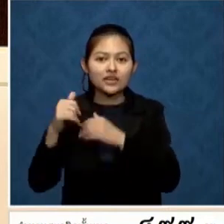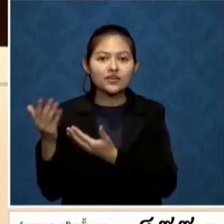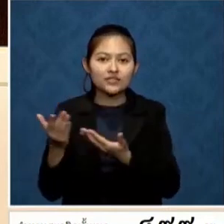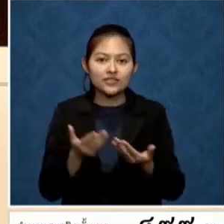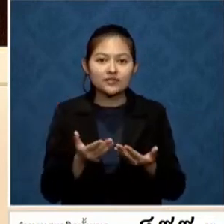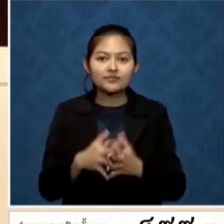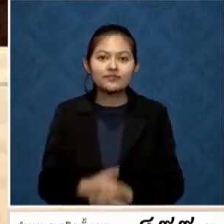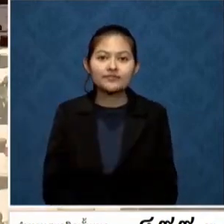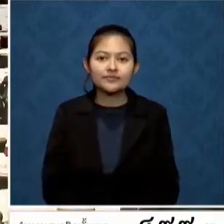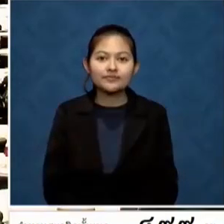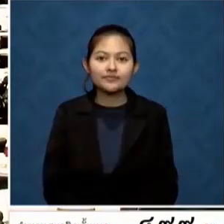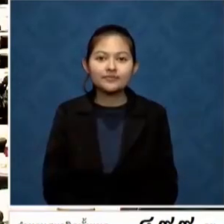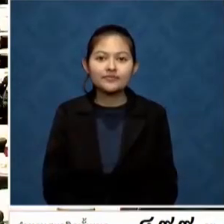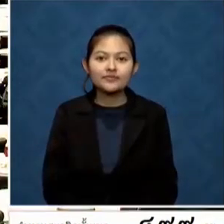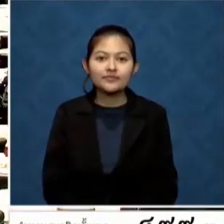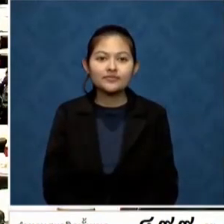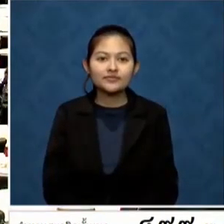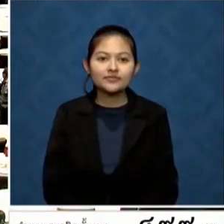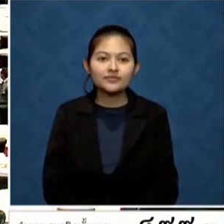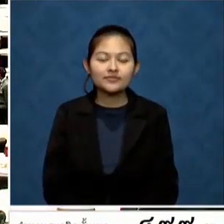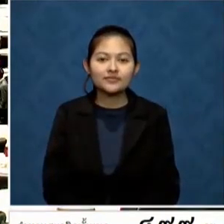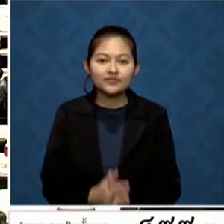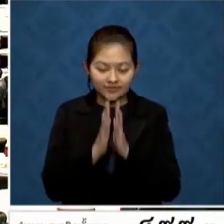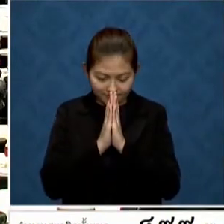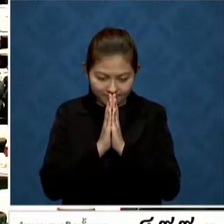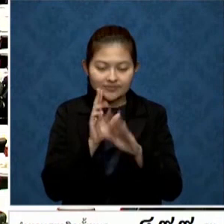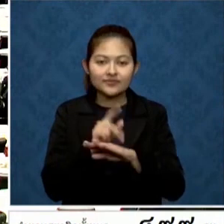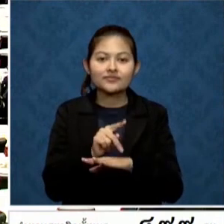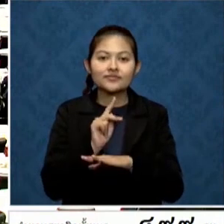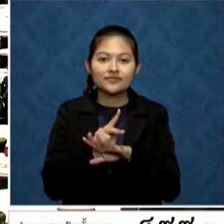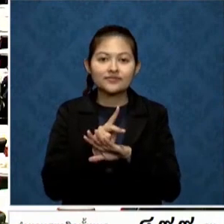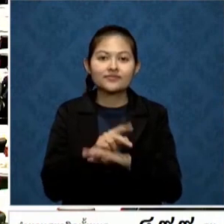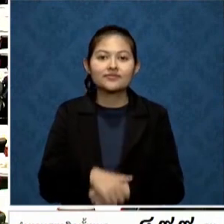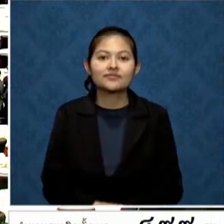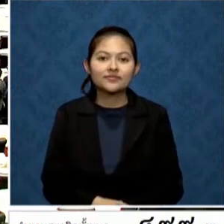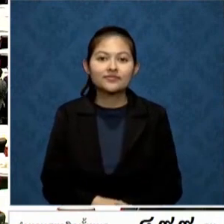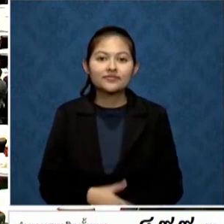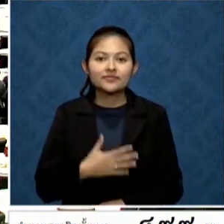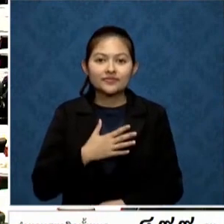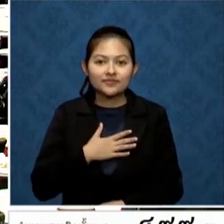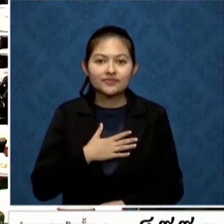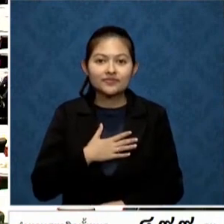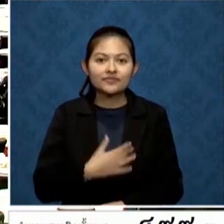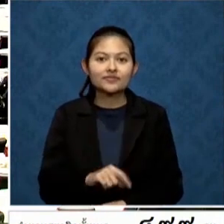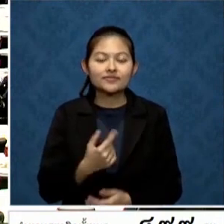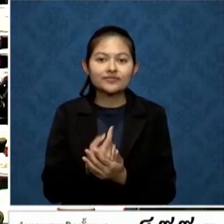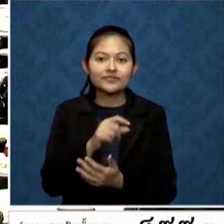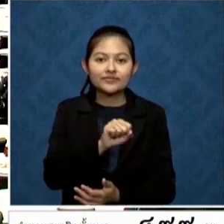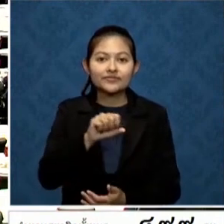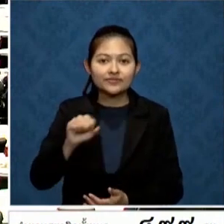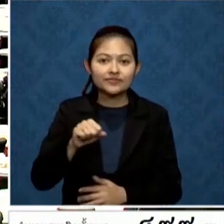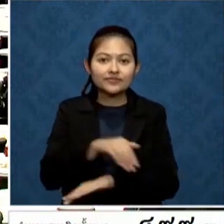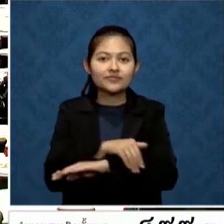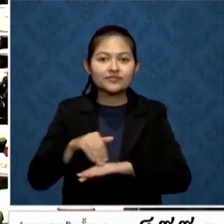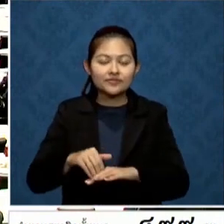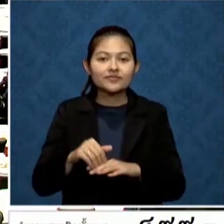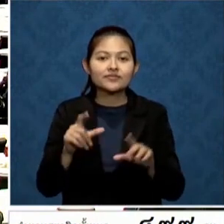ปัญญาวุฒิครับท่านประธานสภาผู้แทนราษฎรที่เคารพผมณัฐพงษ์เรืปัญญาวุฒิผู้แทนราษฎรแบบบัญชีรายชื่อ